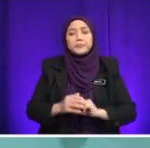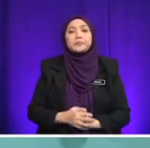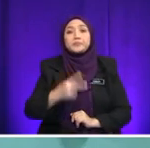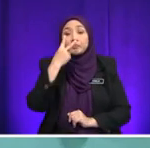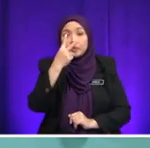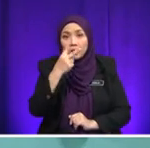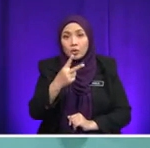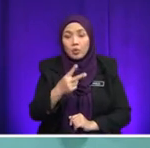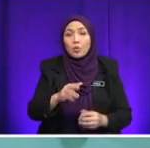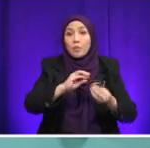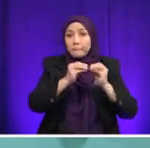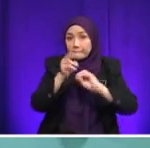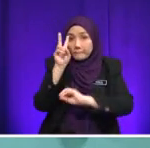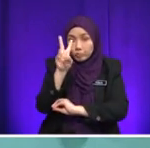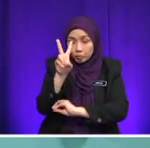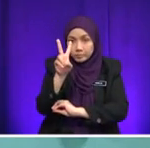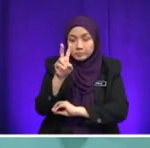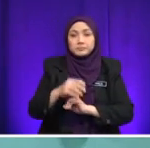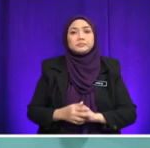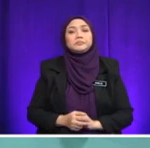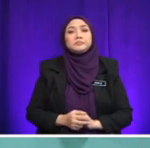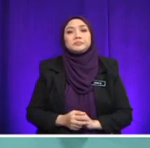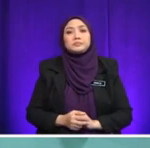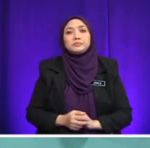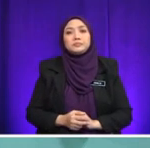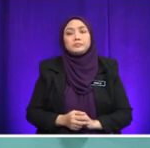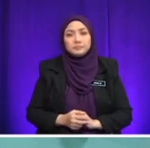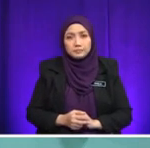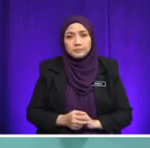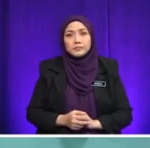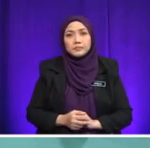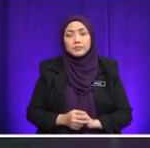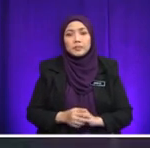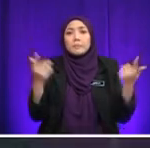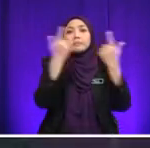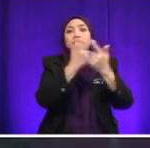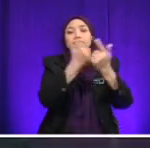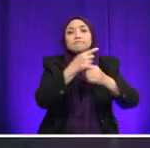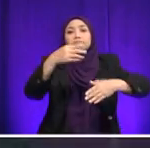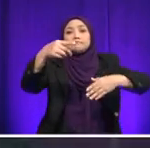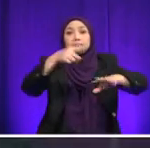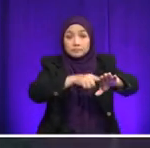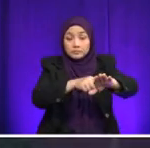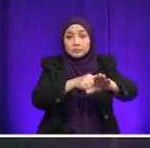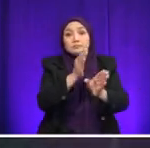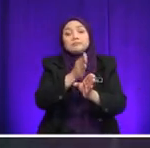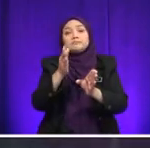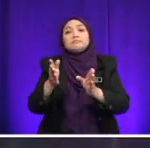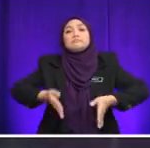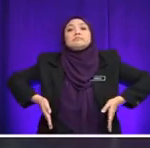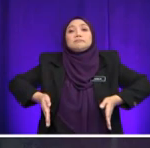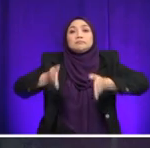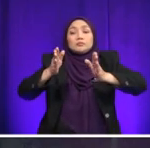faktu yang kedua oke waktu yang kedua ialah demonstrasi jadi demonstrasi ini dilakukan pada